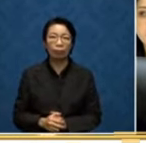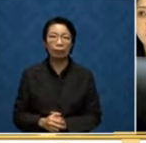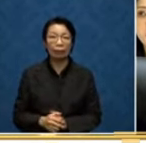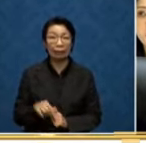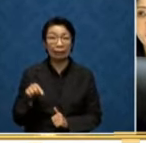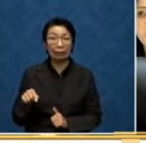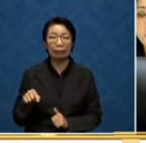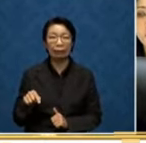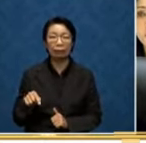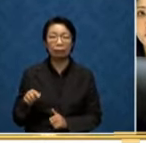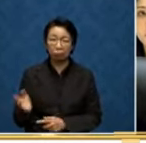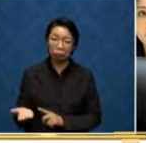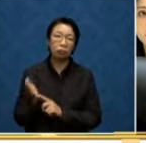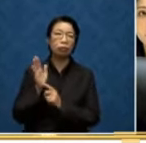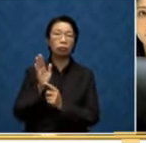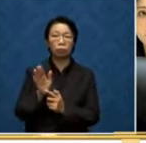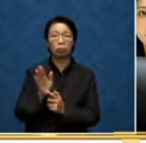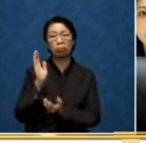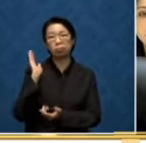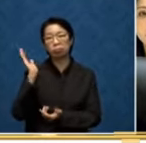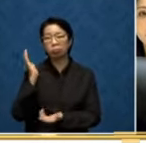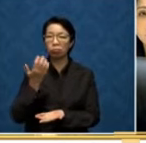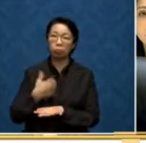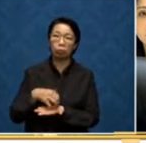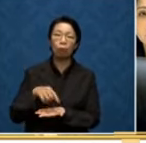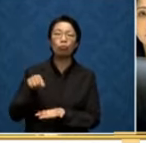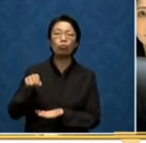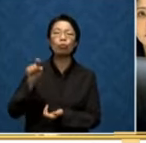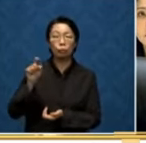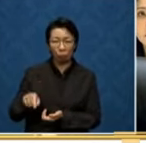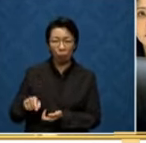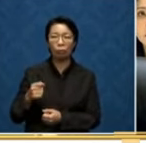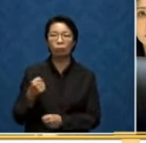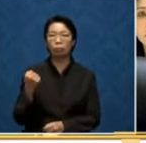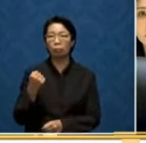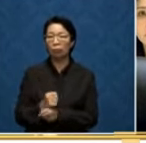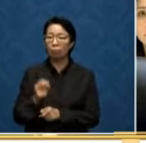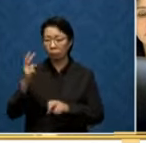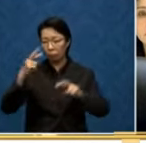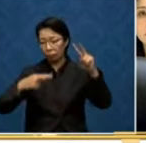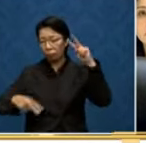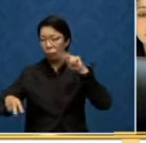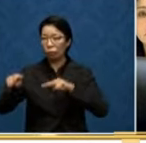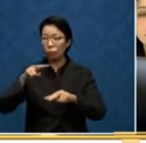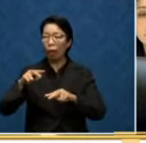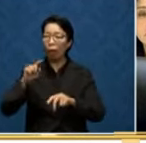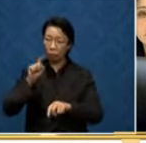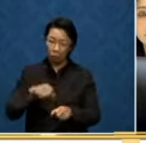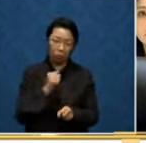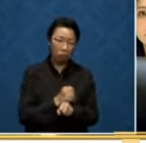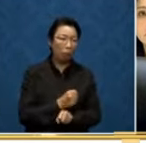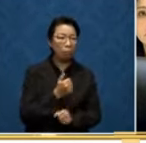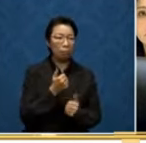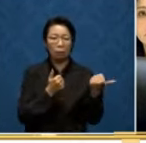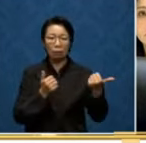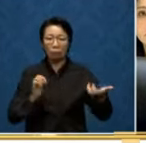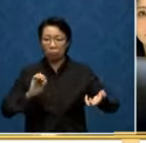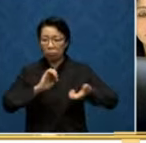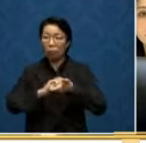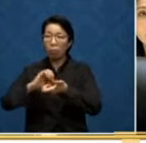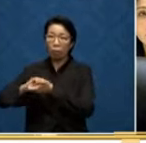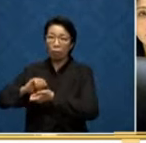ที่นำเสนอรายงานตรงนี้ยังจะต้องมีการดูแลมีการบูรณาการในการที่